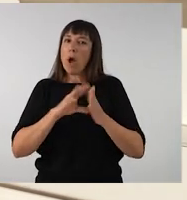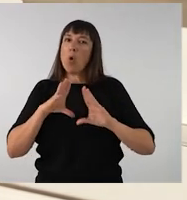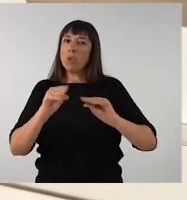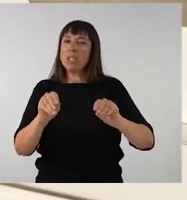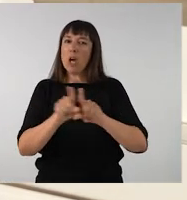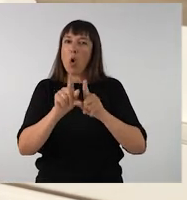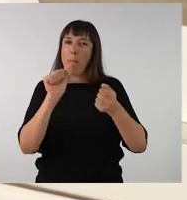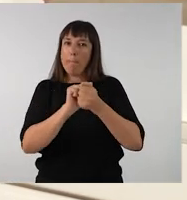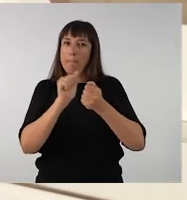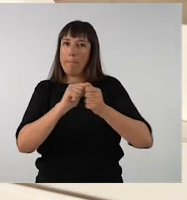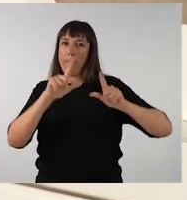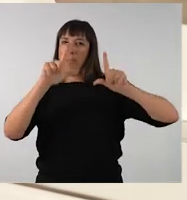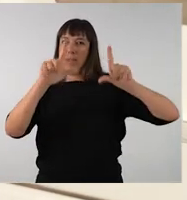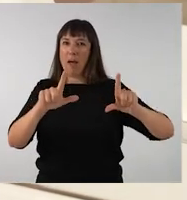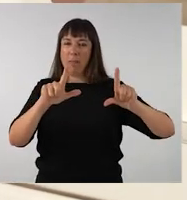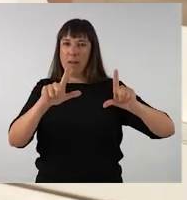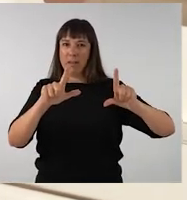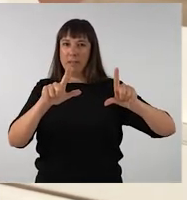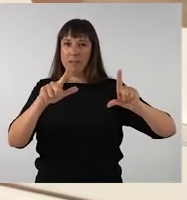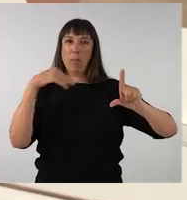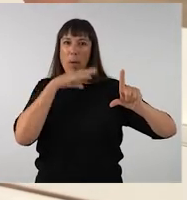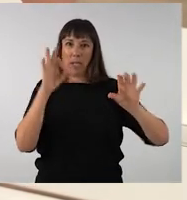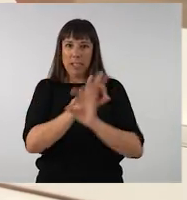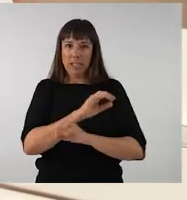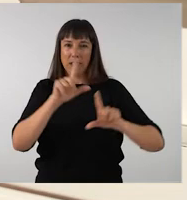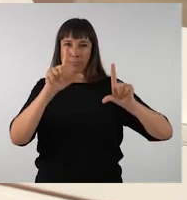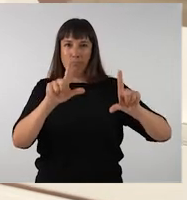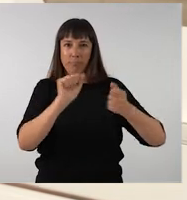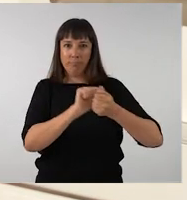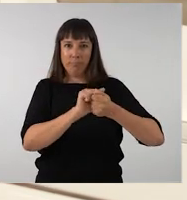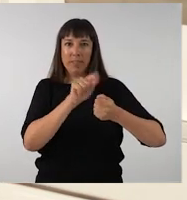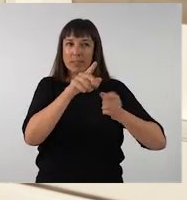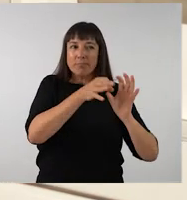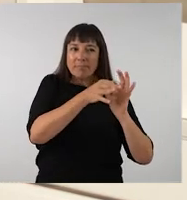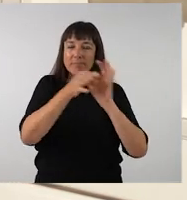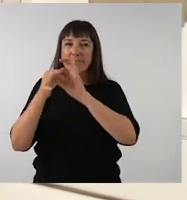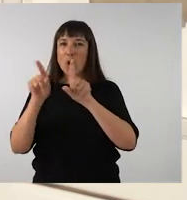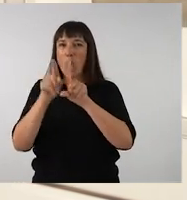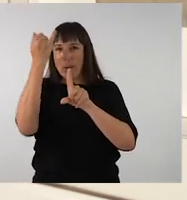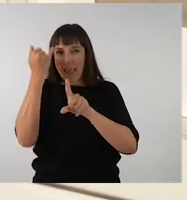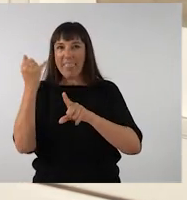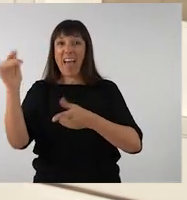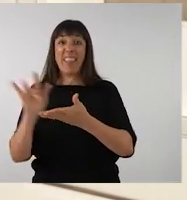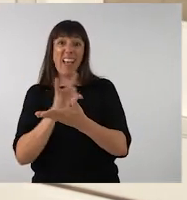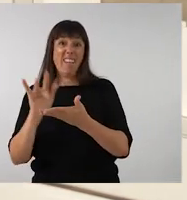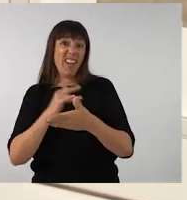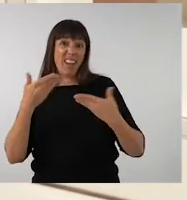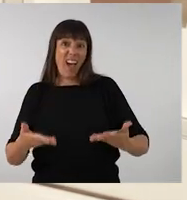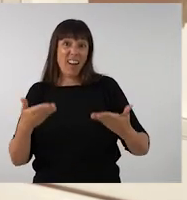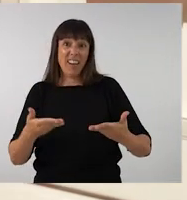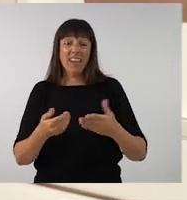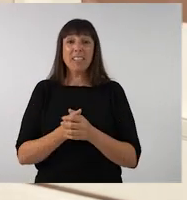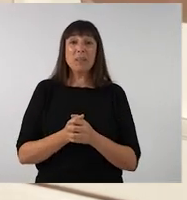s'escriu, sinó que també s'utilitza una mena de suports que no són papers, sinó que són com una mena de taules, i això també ens